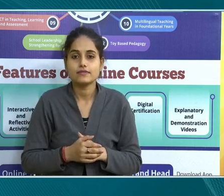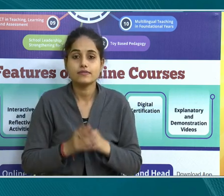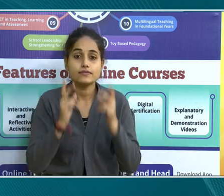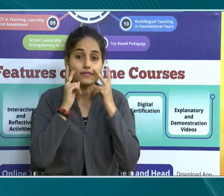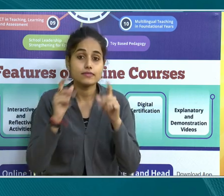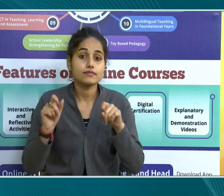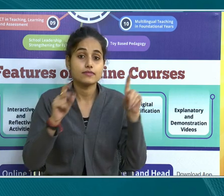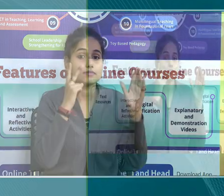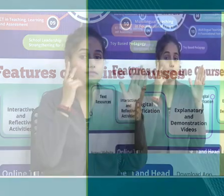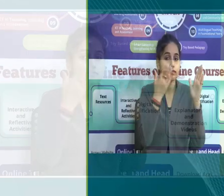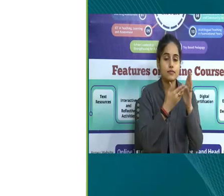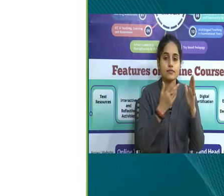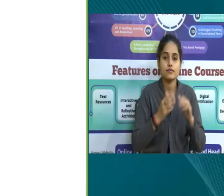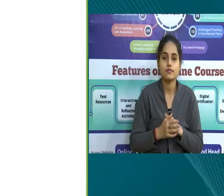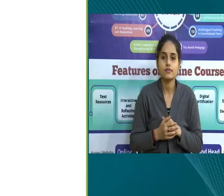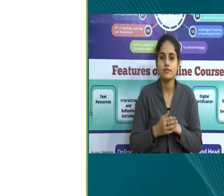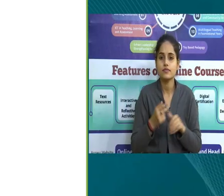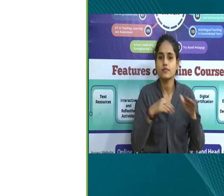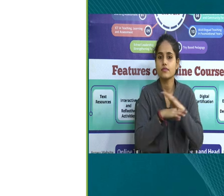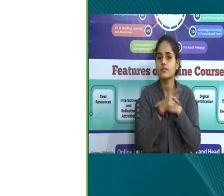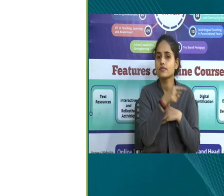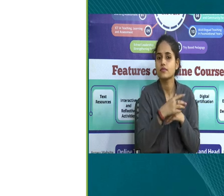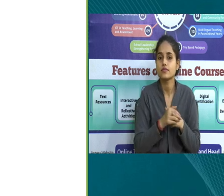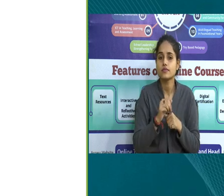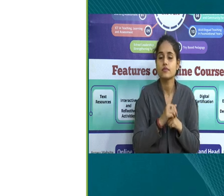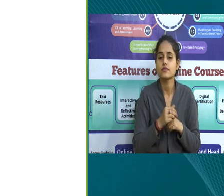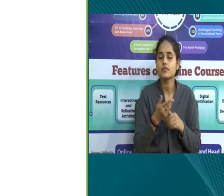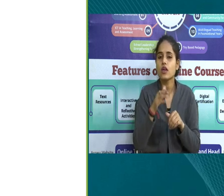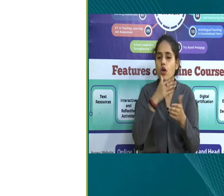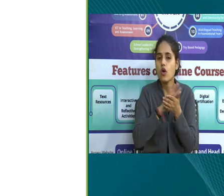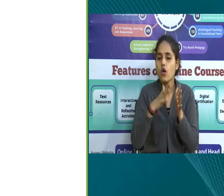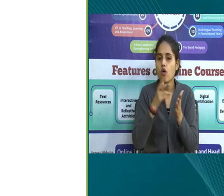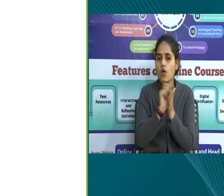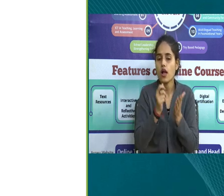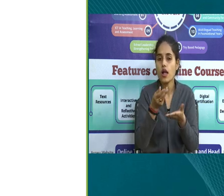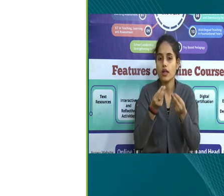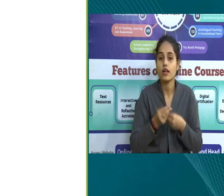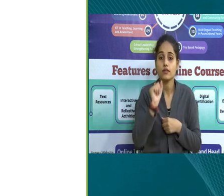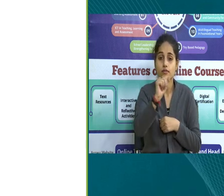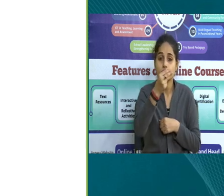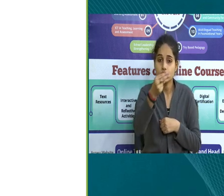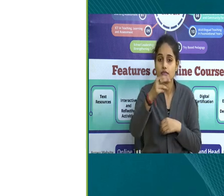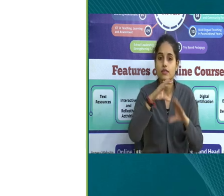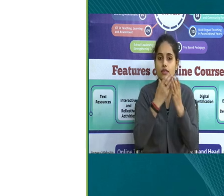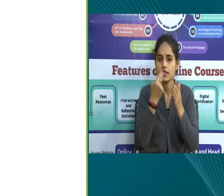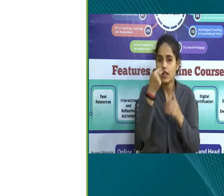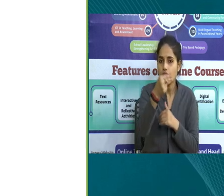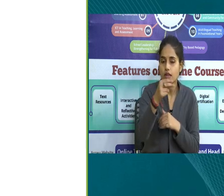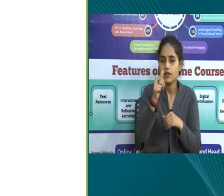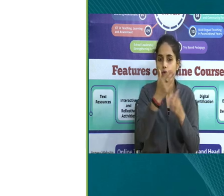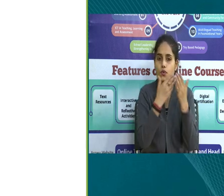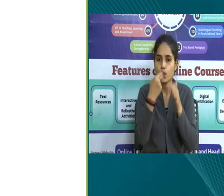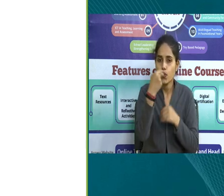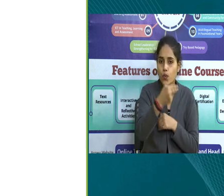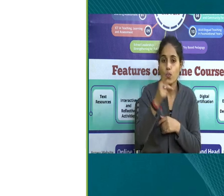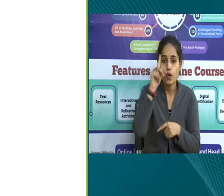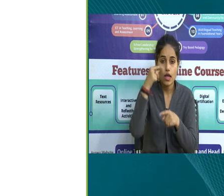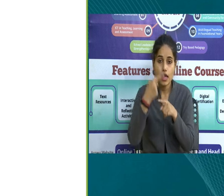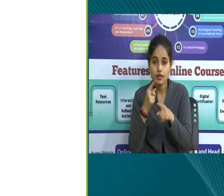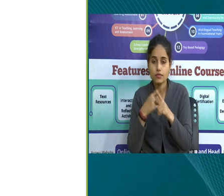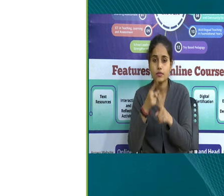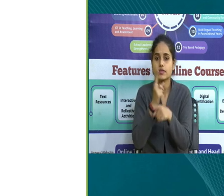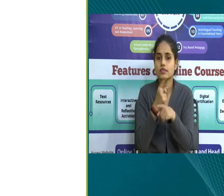पर आप देख पाएंगे इक हाओ टू सब्मिट दहूंवक अपना नाम लिखेंगे अपनी क्लास अपनी स्कूल का नाम एक्सपर्ट